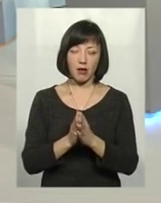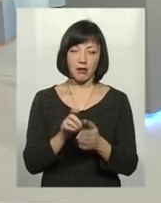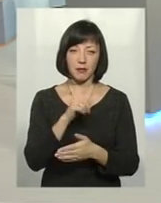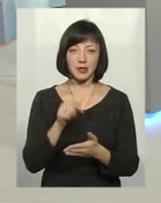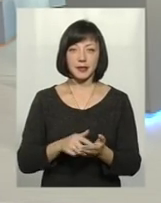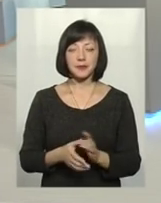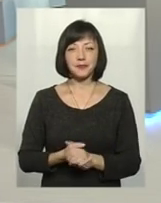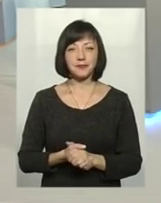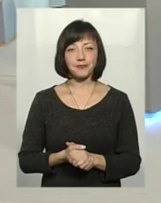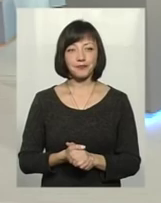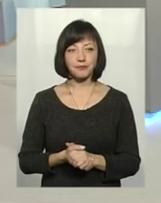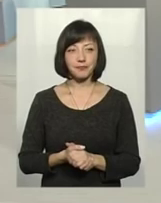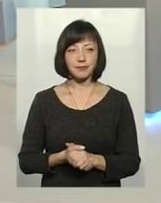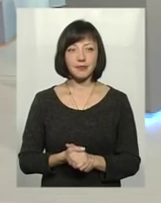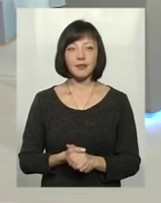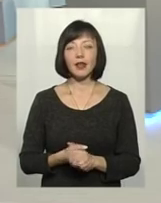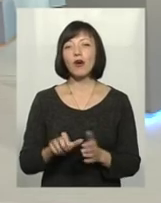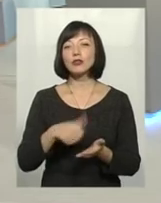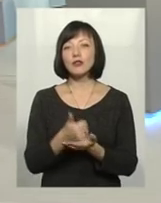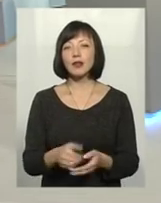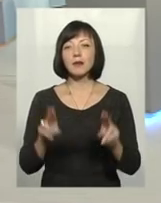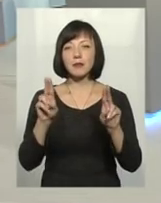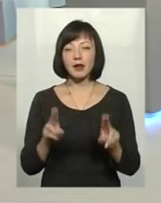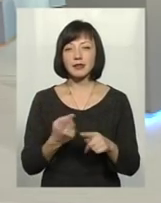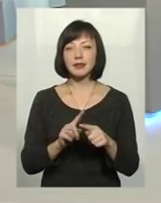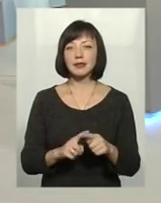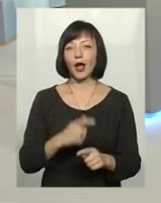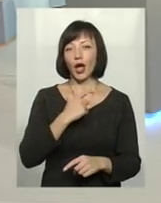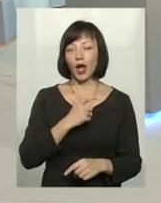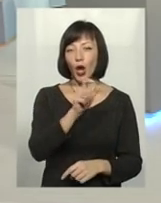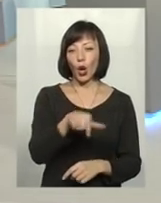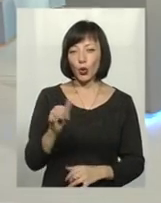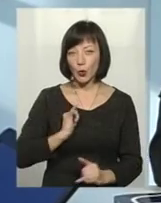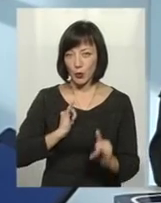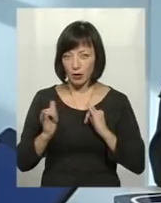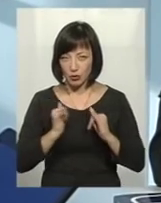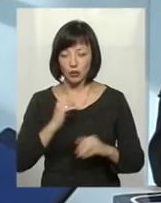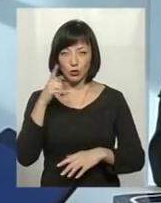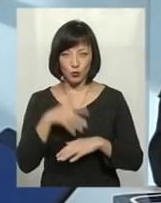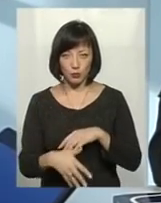або запитаннями. Так? Основне правило – це правило людяності і розуміння того, що